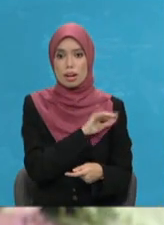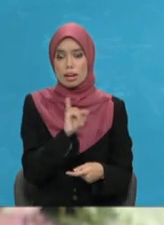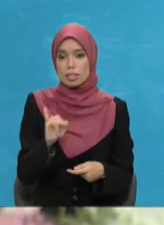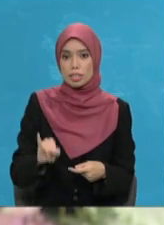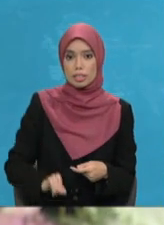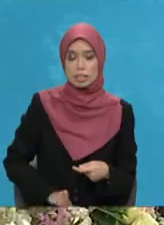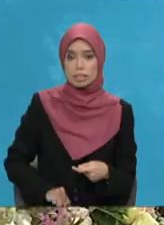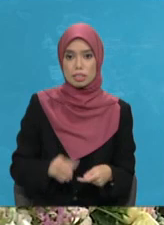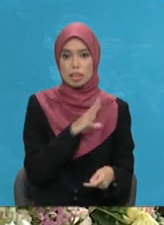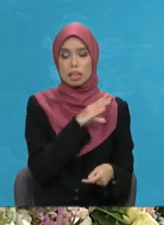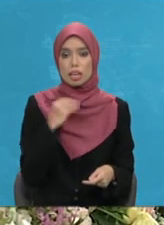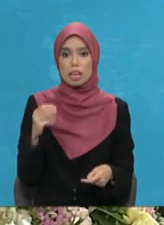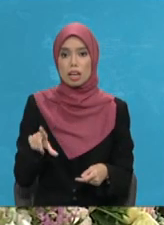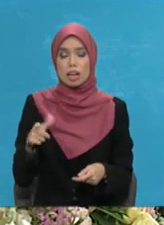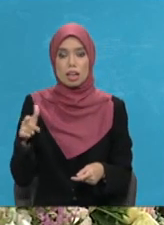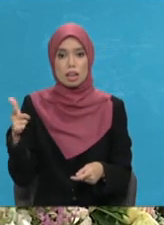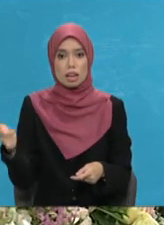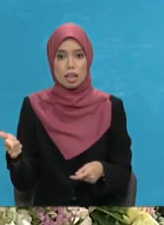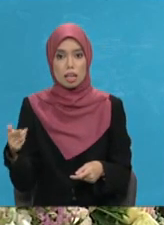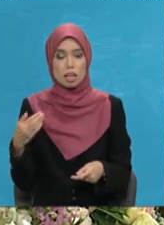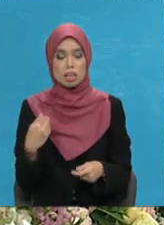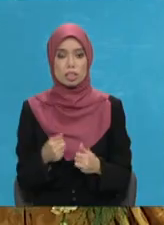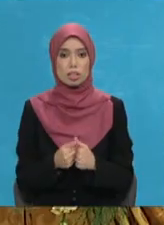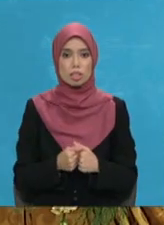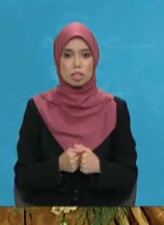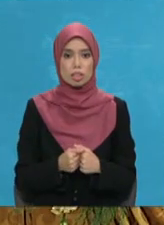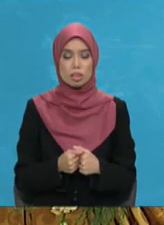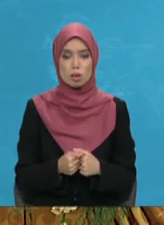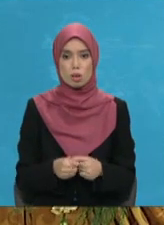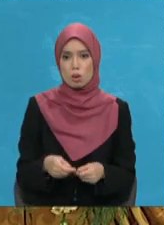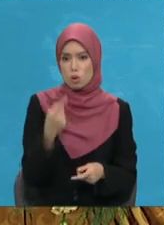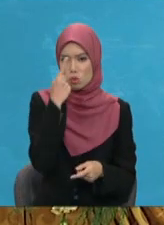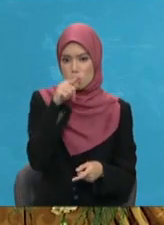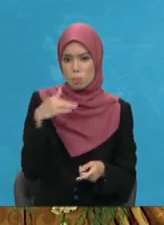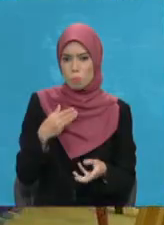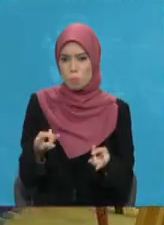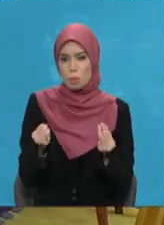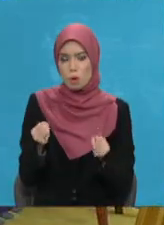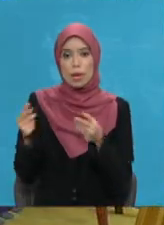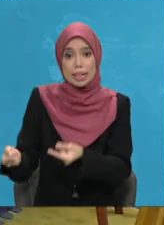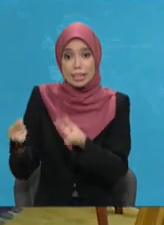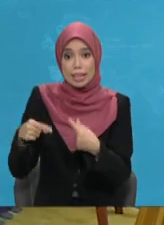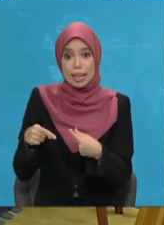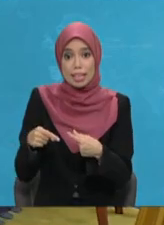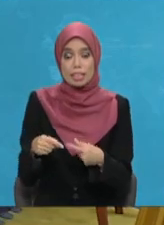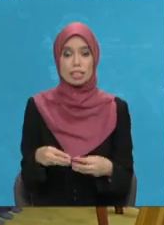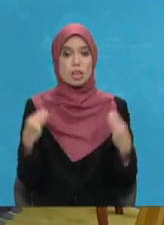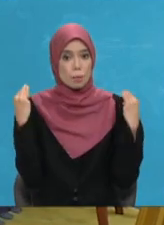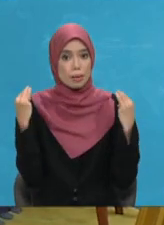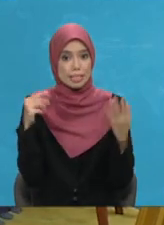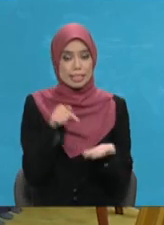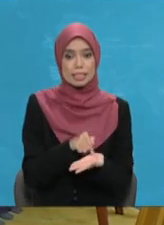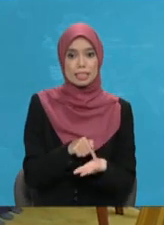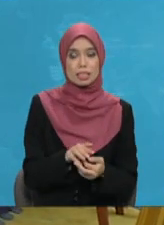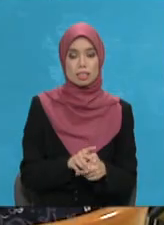majelis ke bawah dulu yang maha Mulia Paduka Sri Baginda Raja istri atas berkenan Baginda berangkat bercemar dulu ke majelis